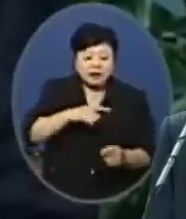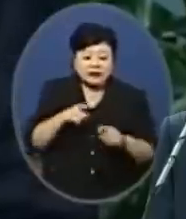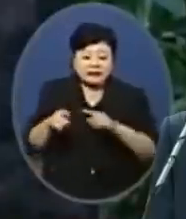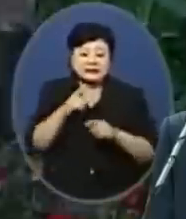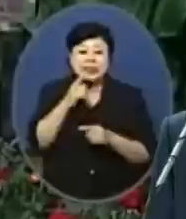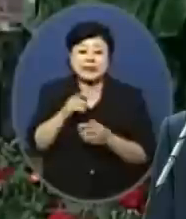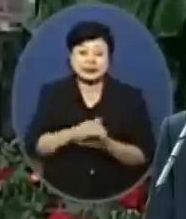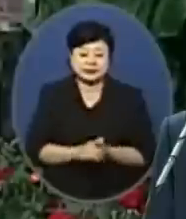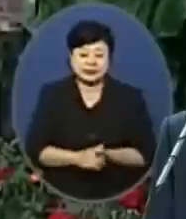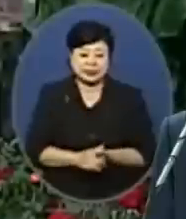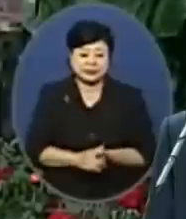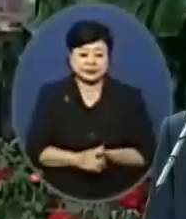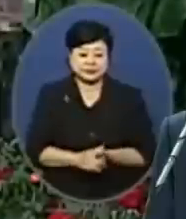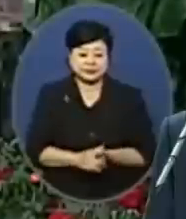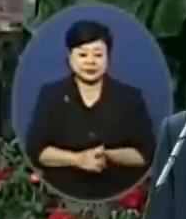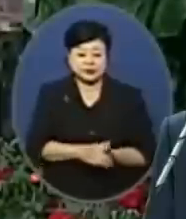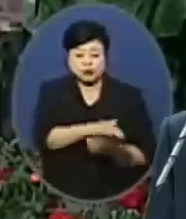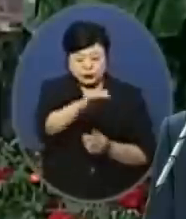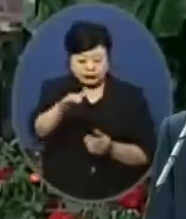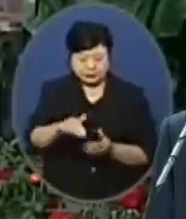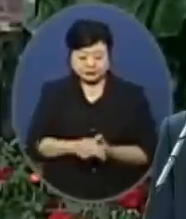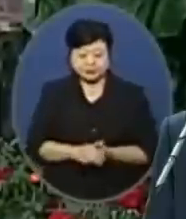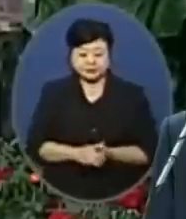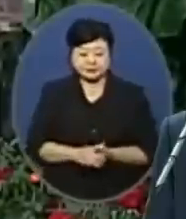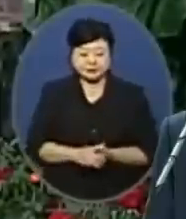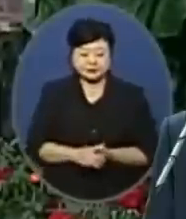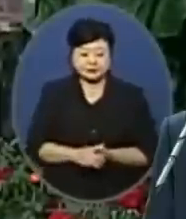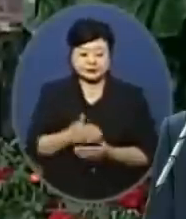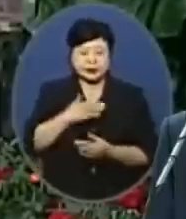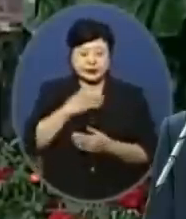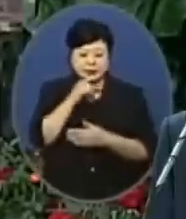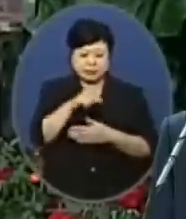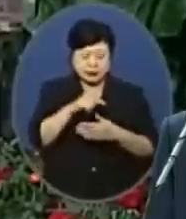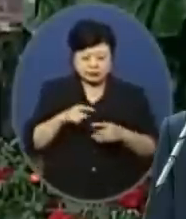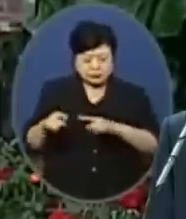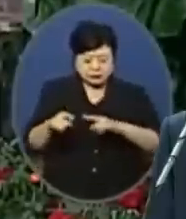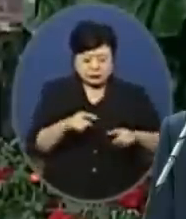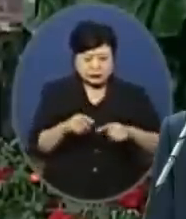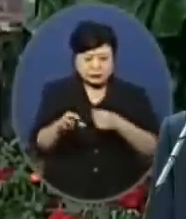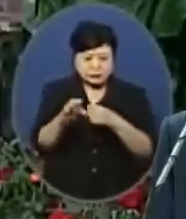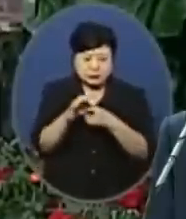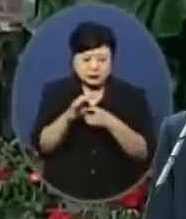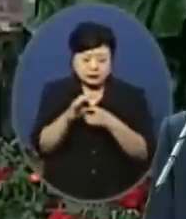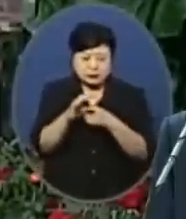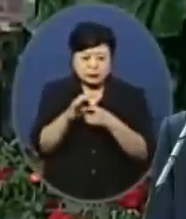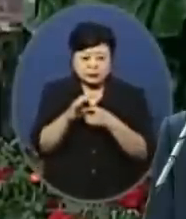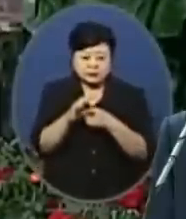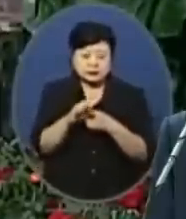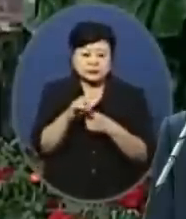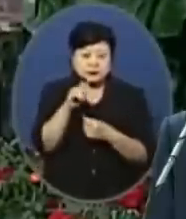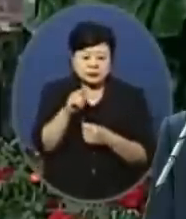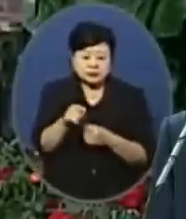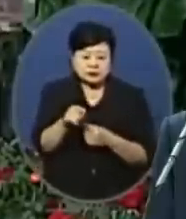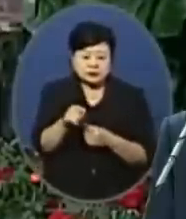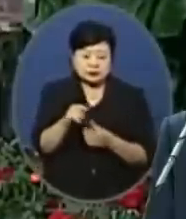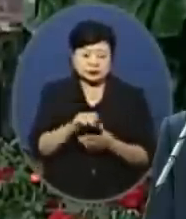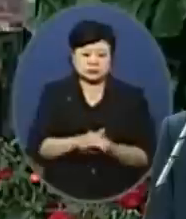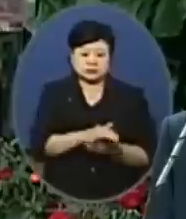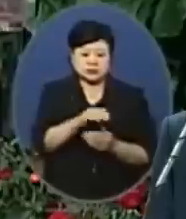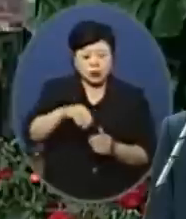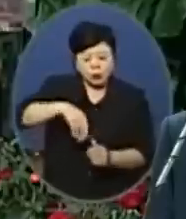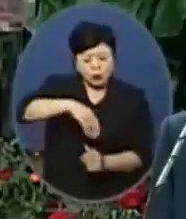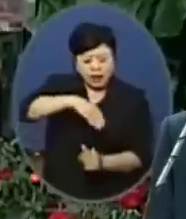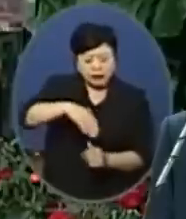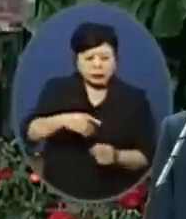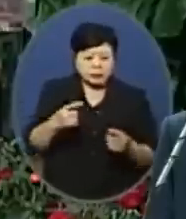다스린다고 말하고 있는 것입니다. 우리가 내 마음을 다스리면 그것은 곧장 우리